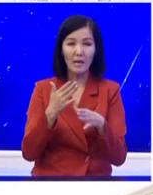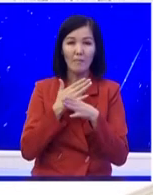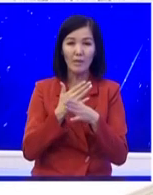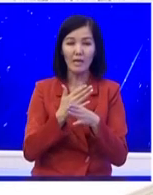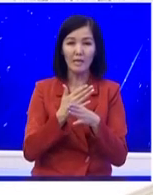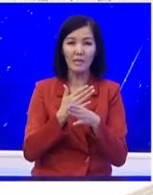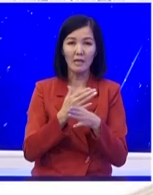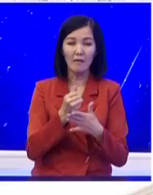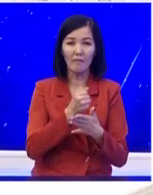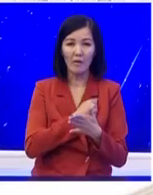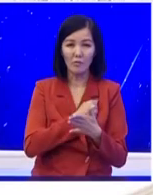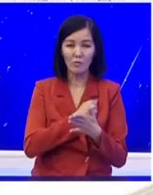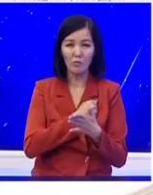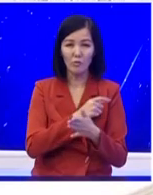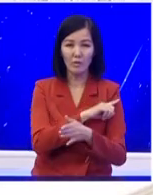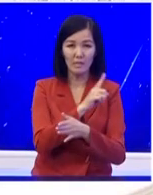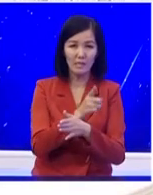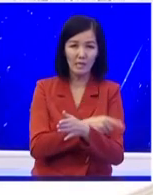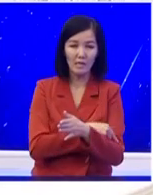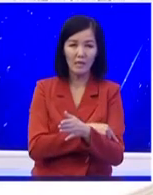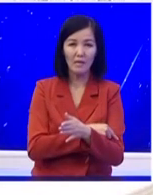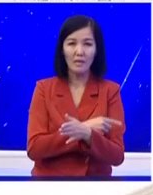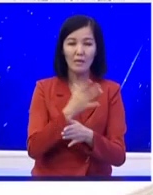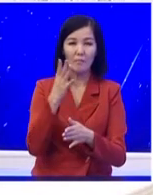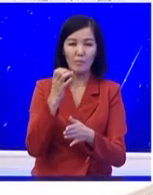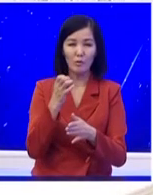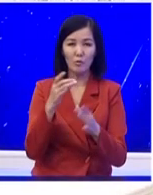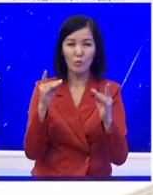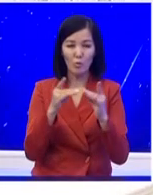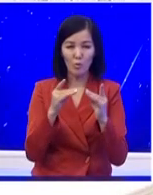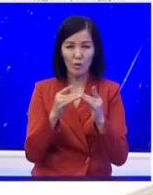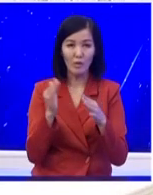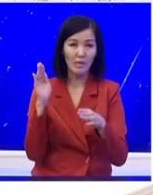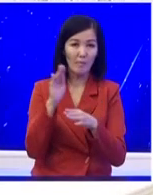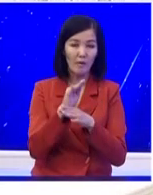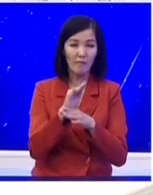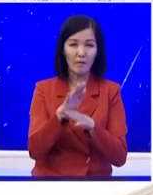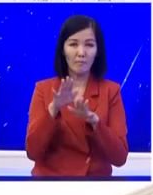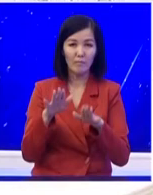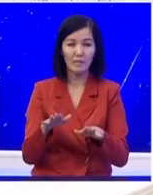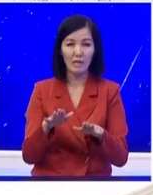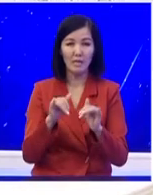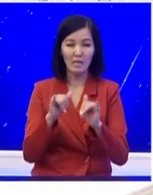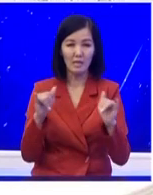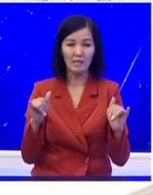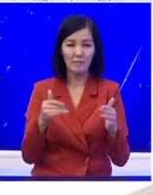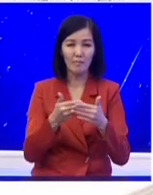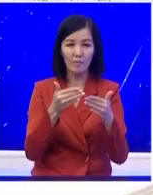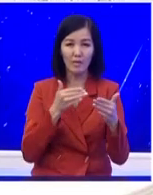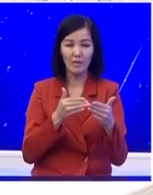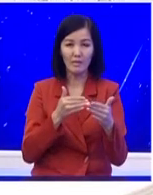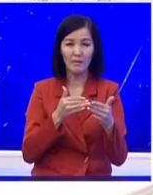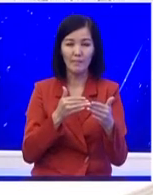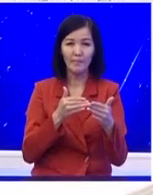ресурсам вооруженных сил развернуто более 500 коек. В места особых вспышек передислоцируются